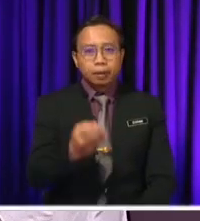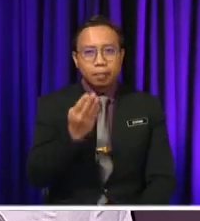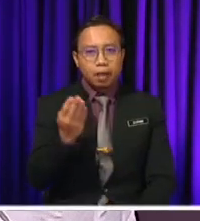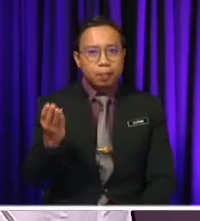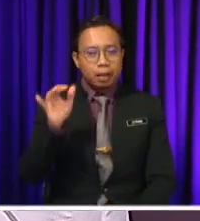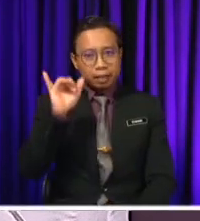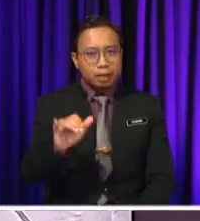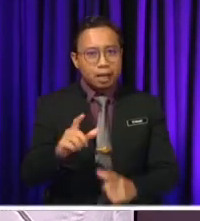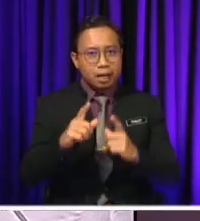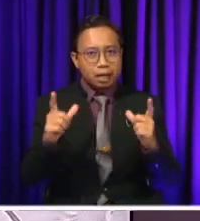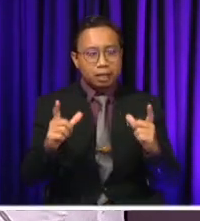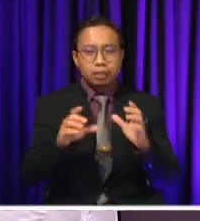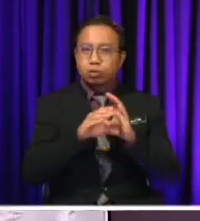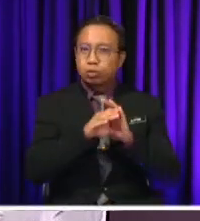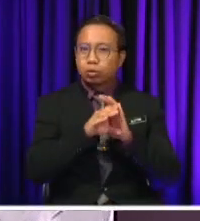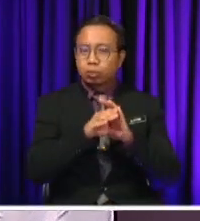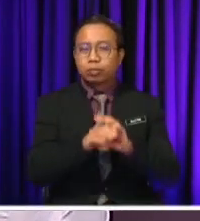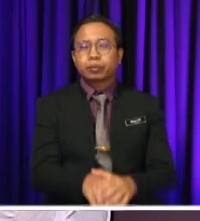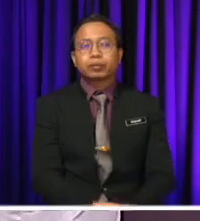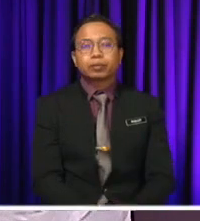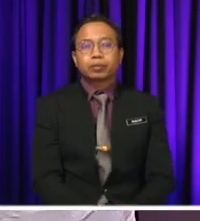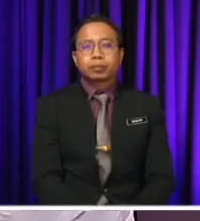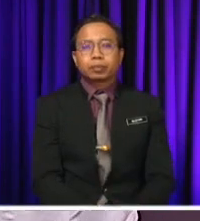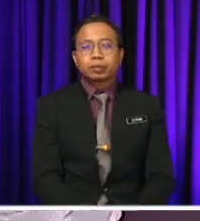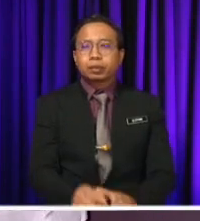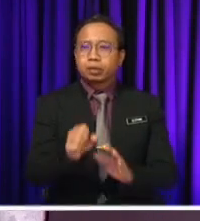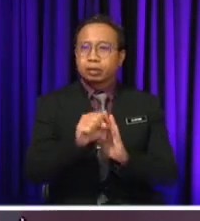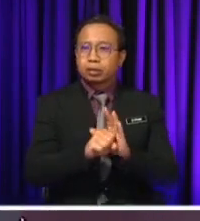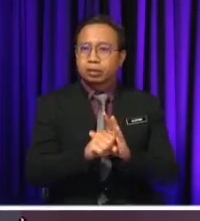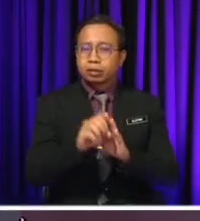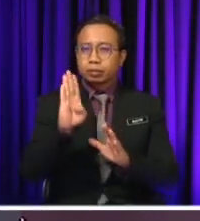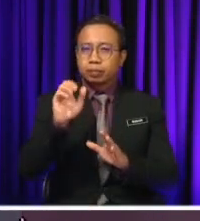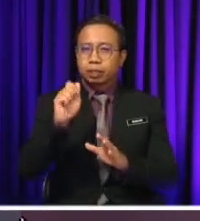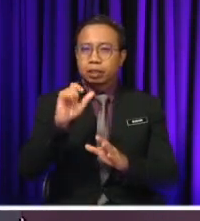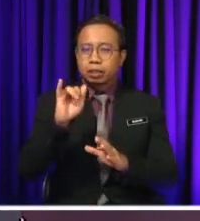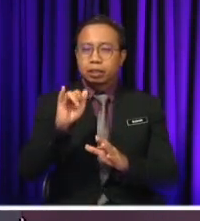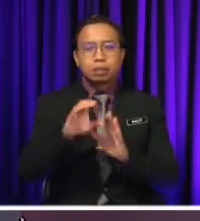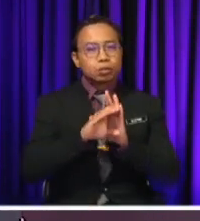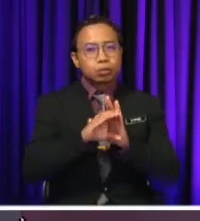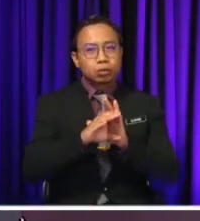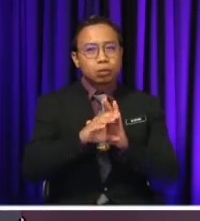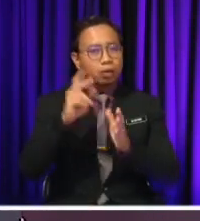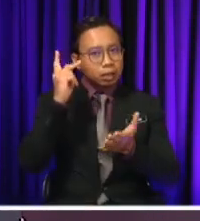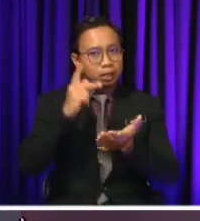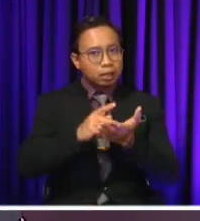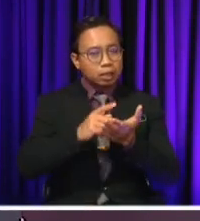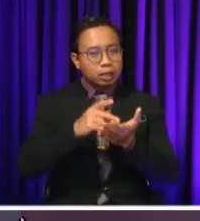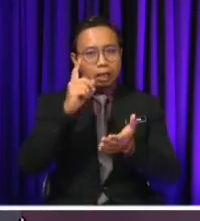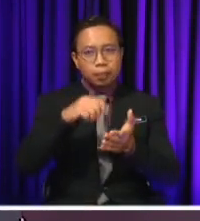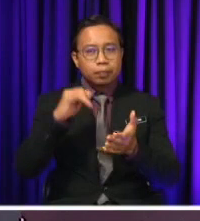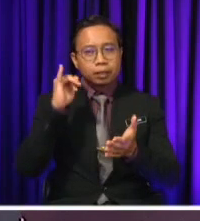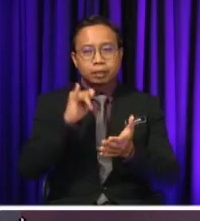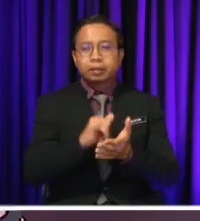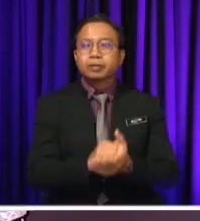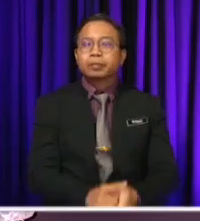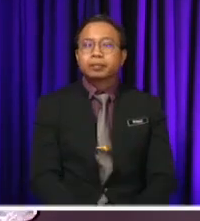yang lain sebagai contoh Oke sebagai contoh kenal tak apa benda ini